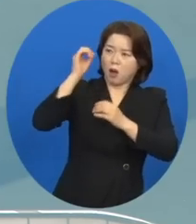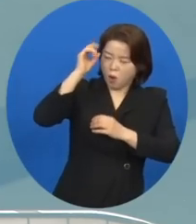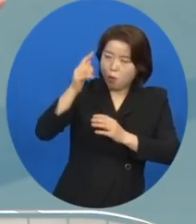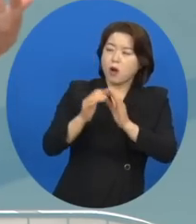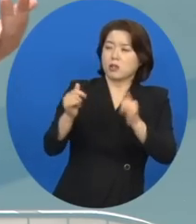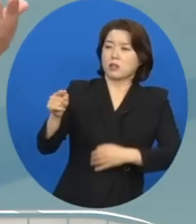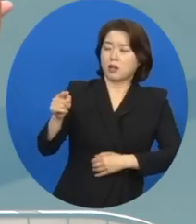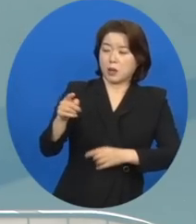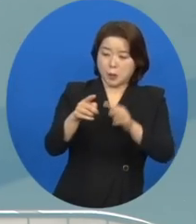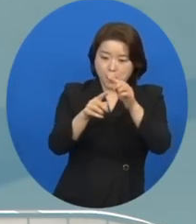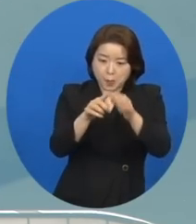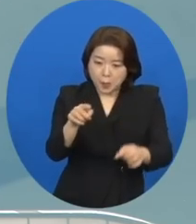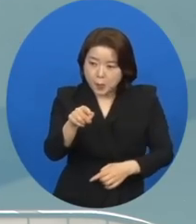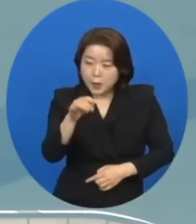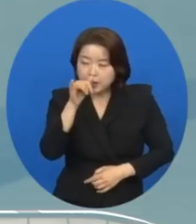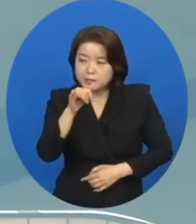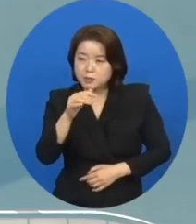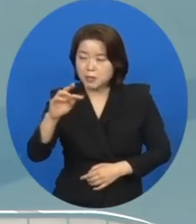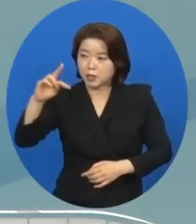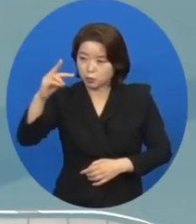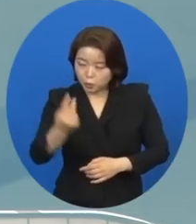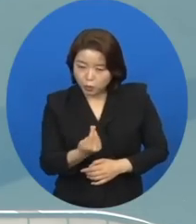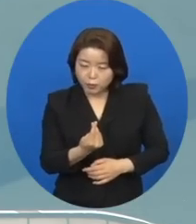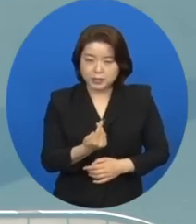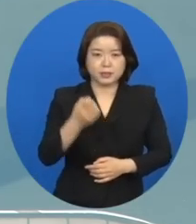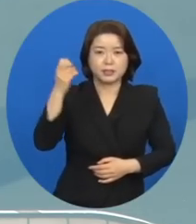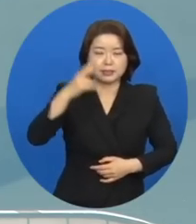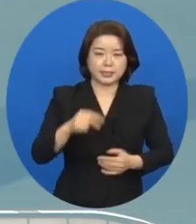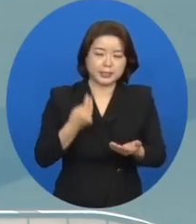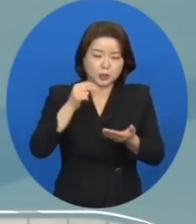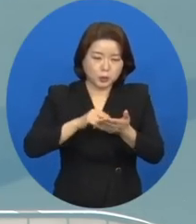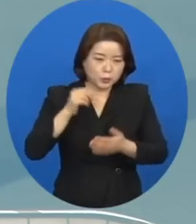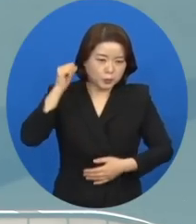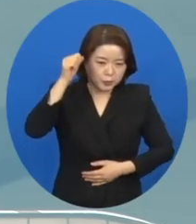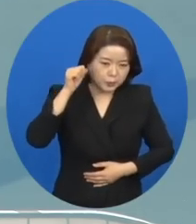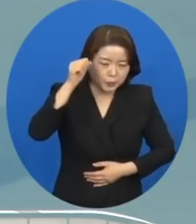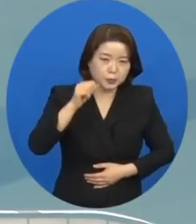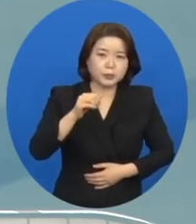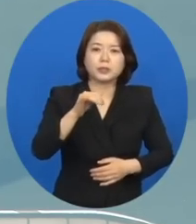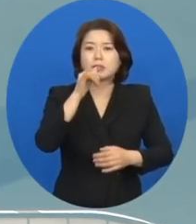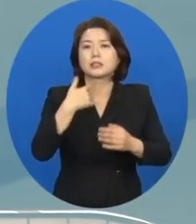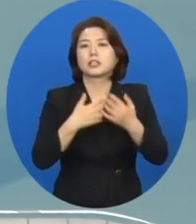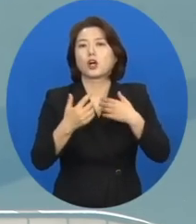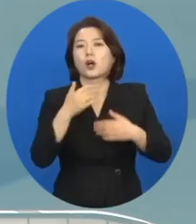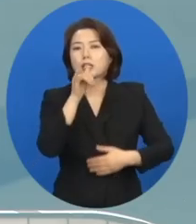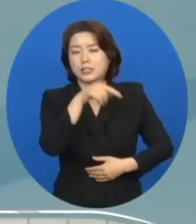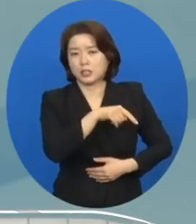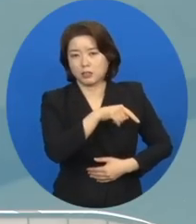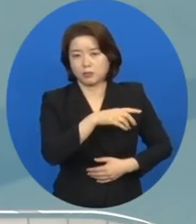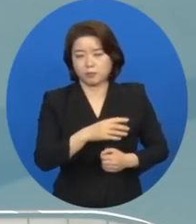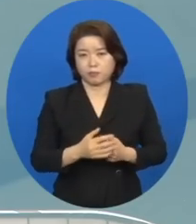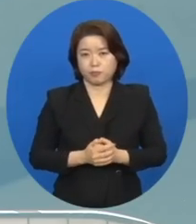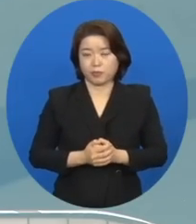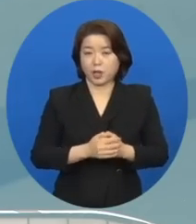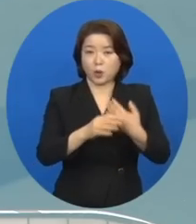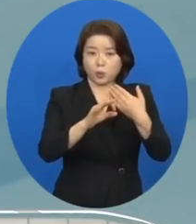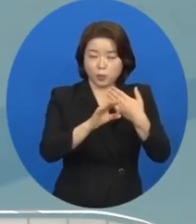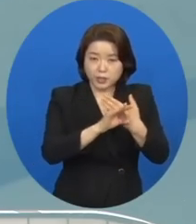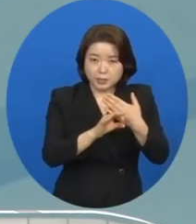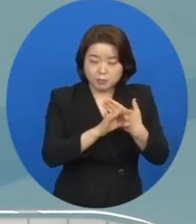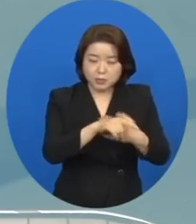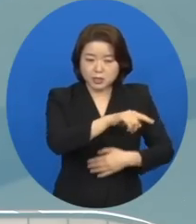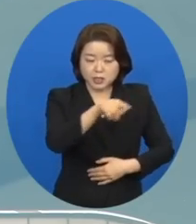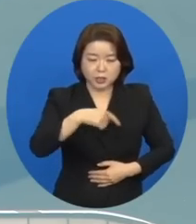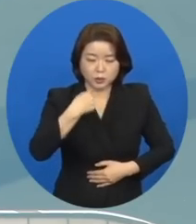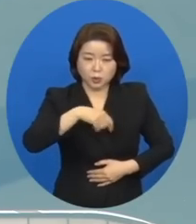돌아와서 다시 이제 독립군의 역할을 하니까 그에게 어떤 역할을 맡기냐면 임시정부의 경무국 대장 역할을 줍니다.